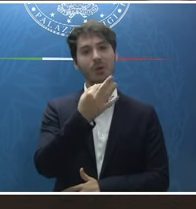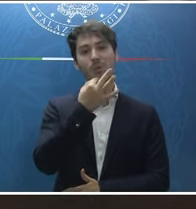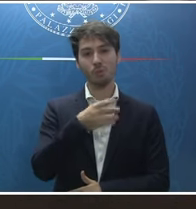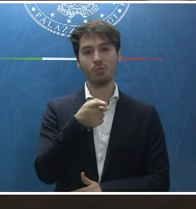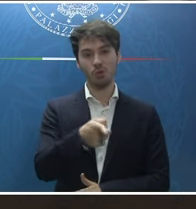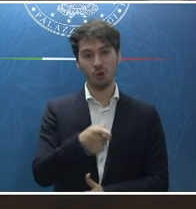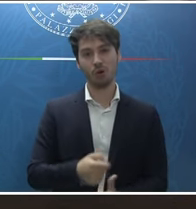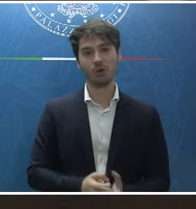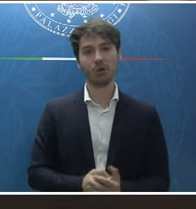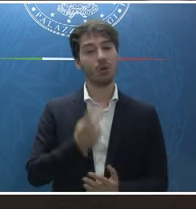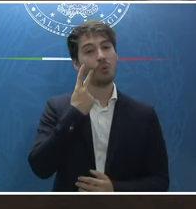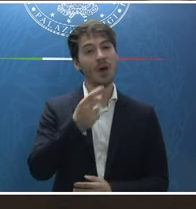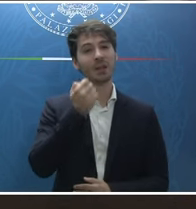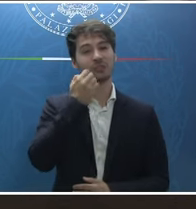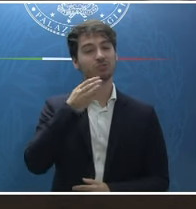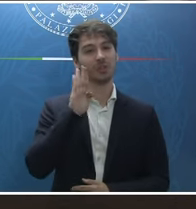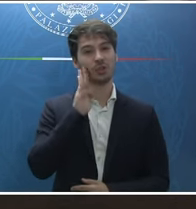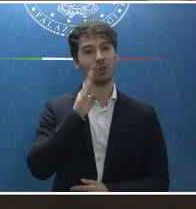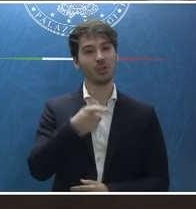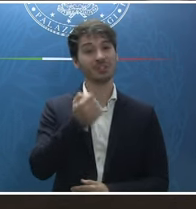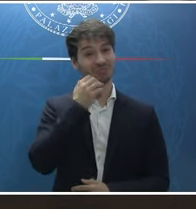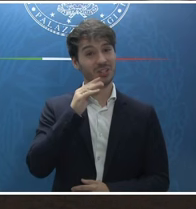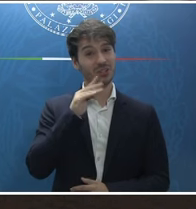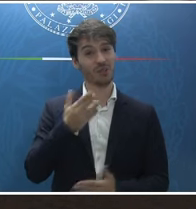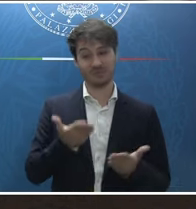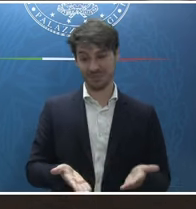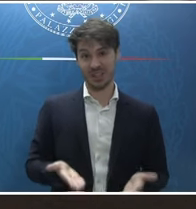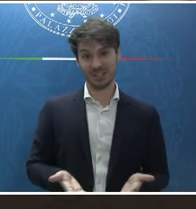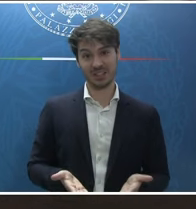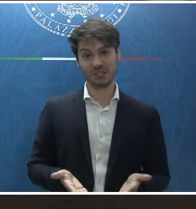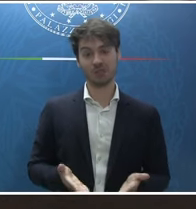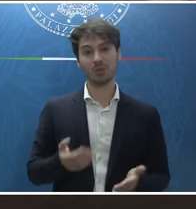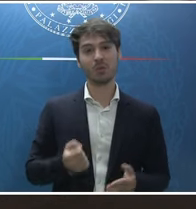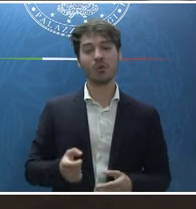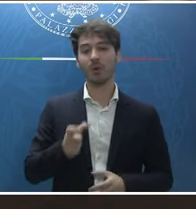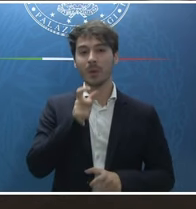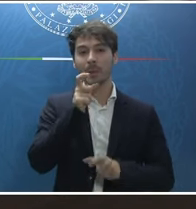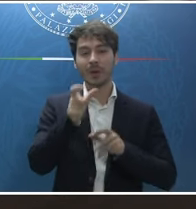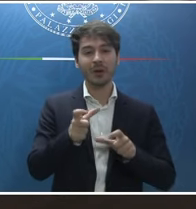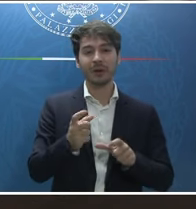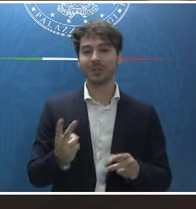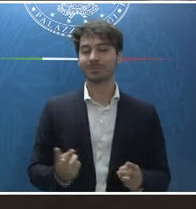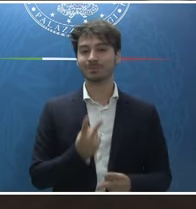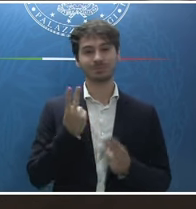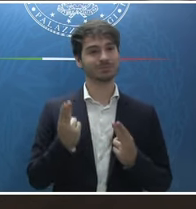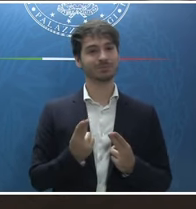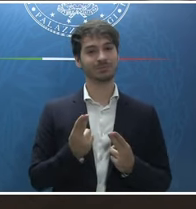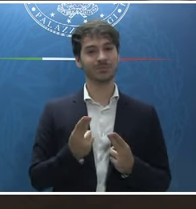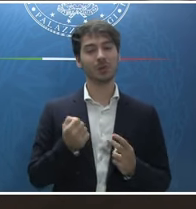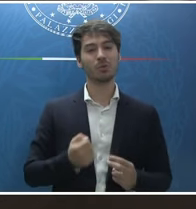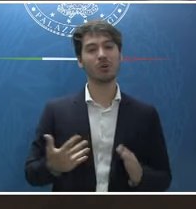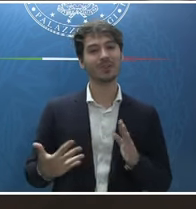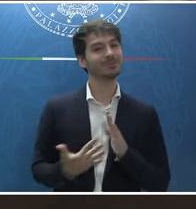genitori, i tuoi genitori adesso possono non trovare le parole adatte, possono avere